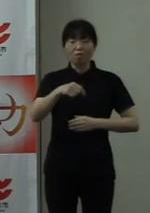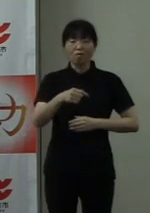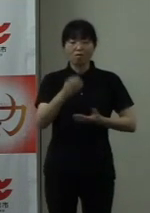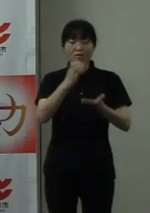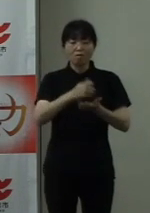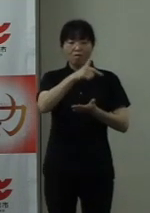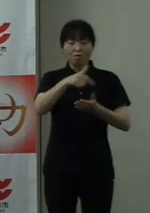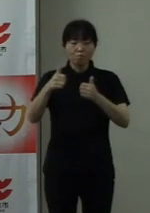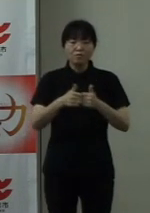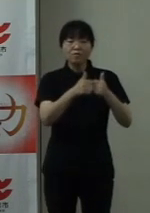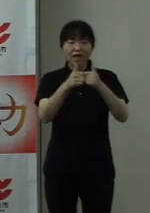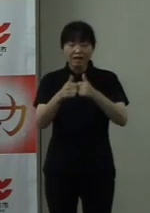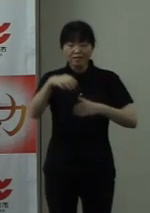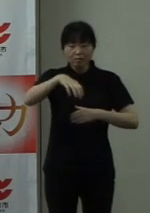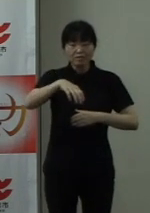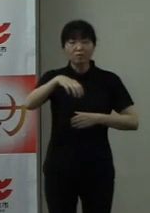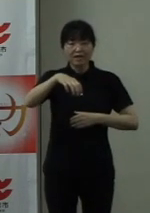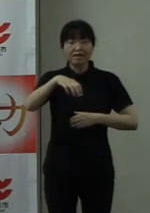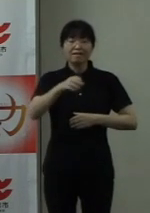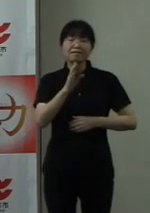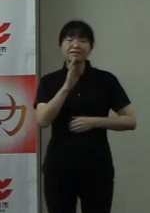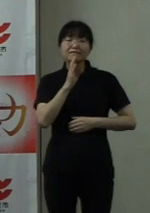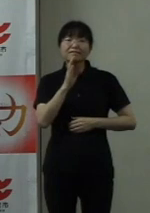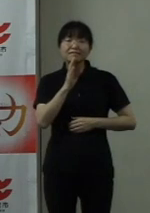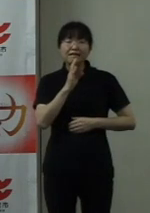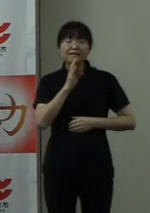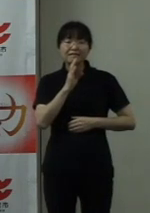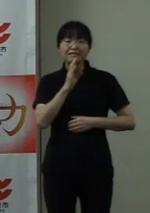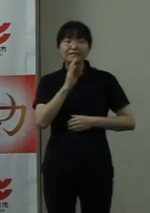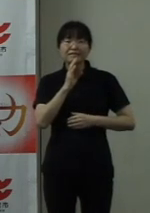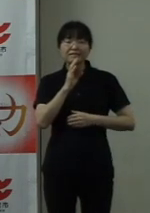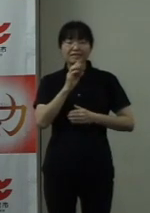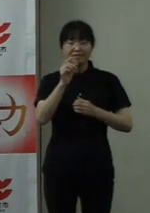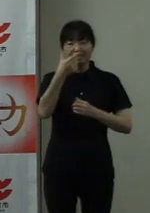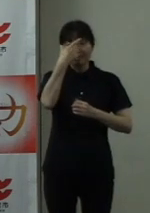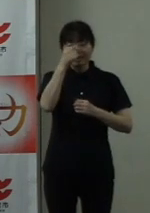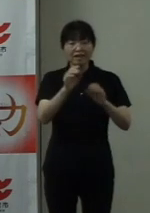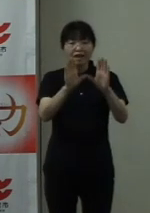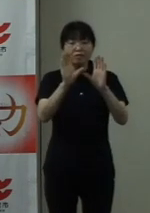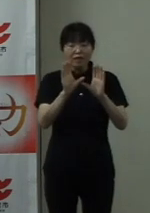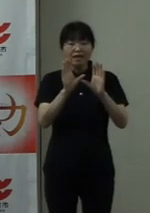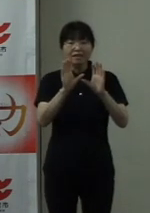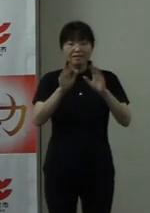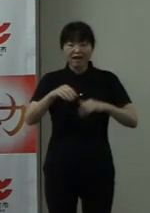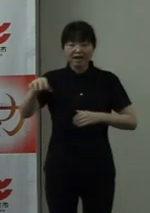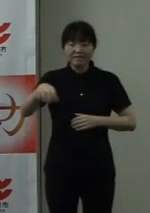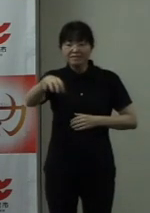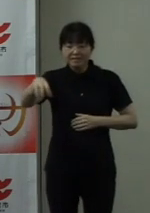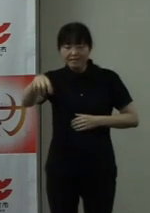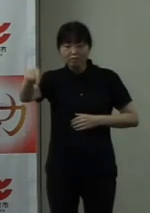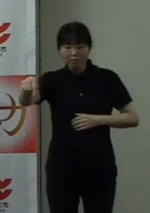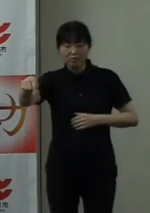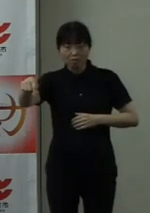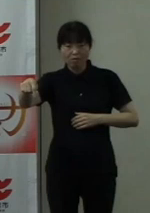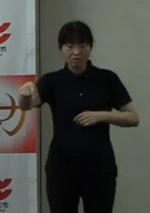もちょっと左右されるところがあるんですけども、あの実際今回の被害を受けられたちょっと地域の方で、そこからちょっと中継したりこちら